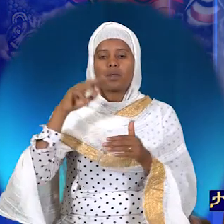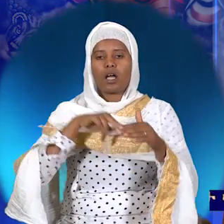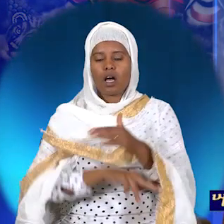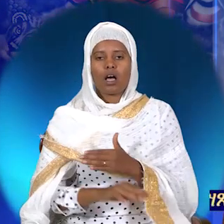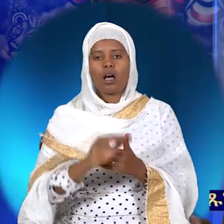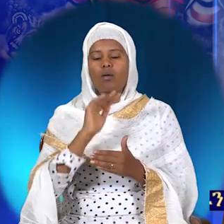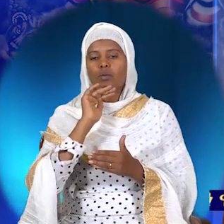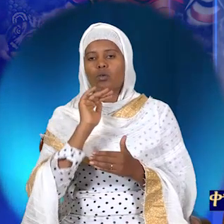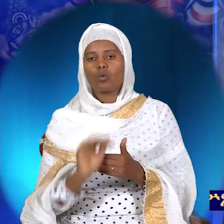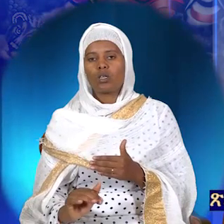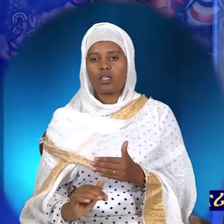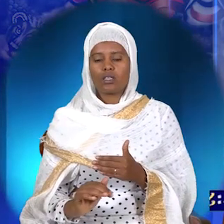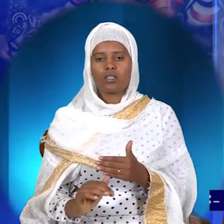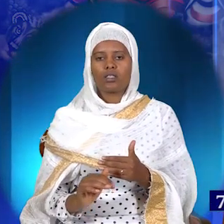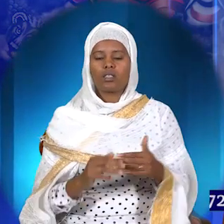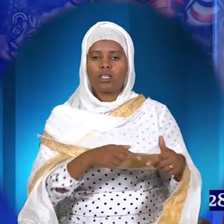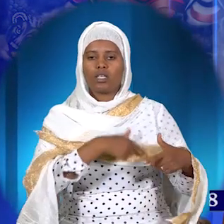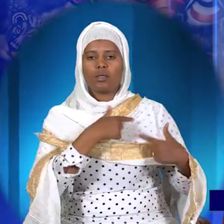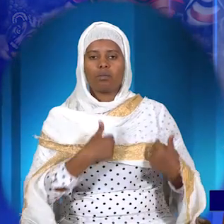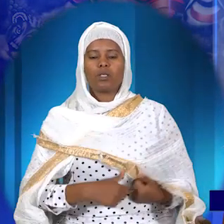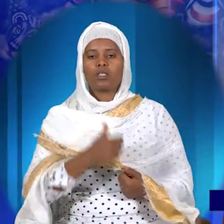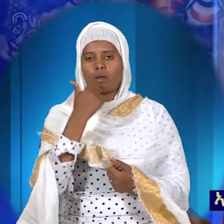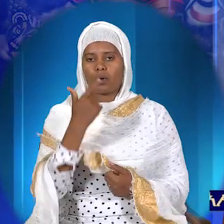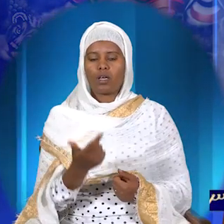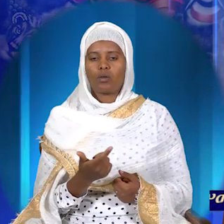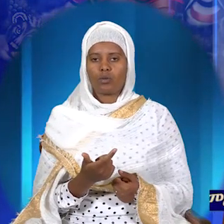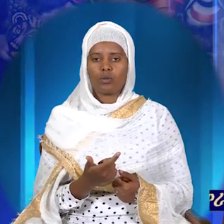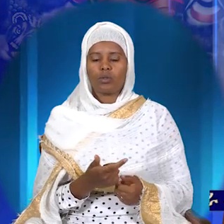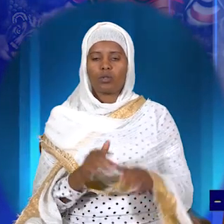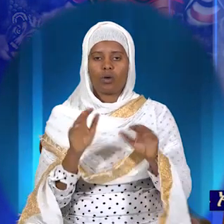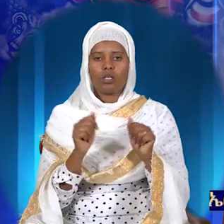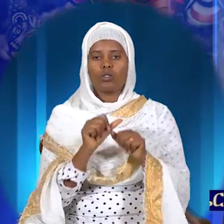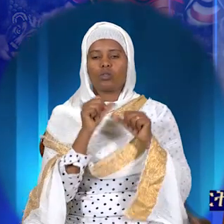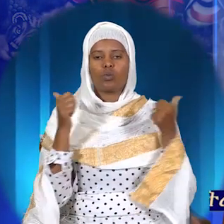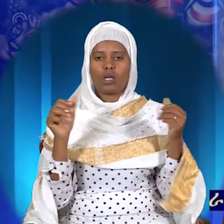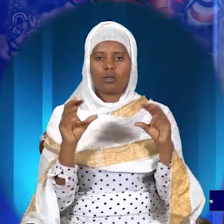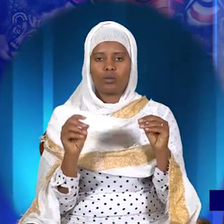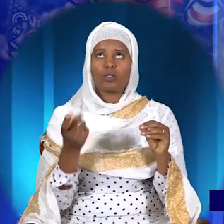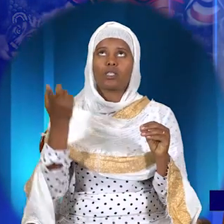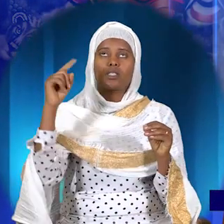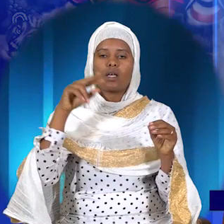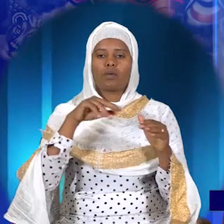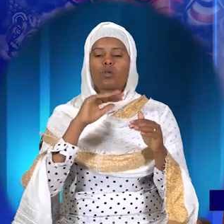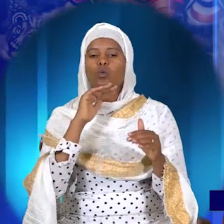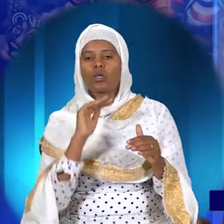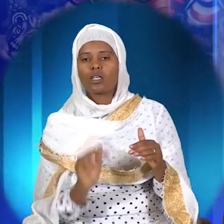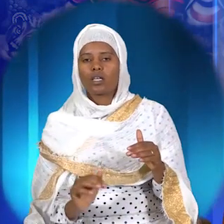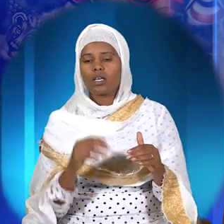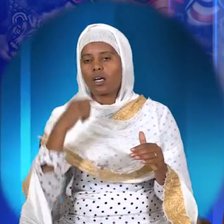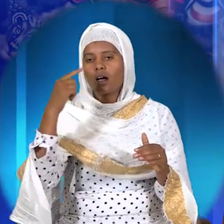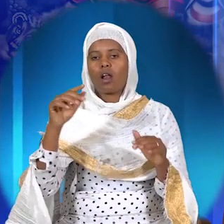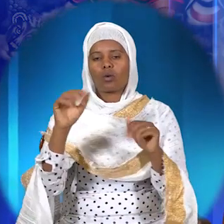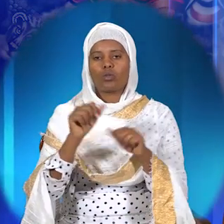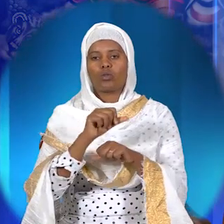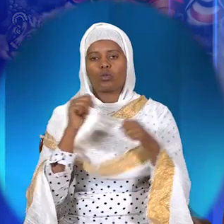ኣብ እግዚኣብሄር ኣብ ልቢ ተባሂሉ ልቢ ኮይኑ ዝፅዋዕ ስለ ዝኾነ፣ እግዚኣብሄር ወልዲ